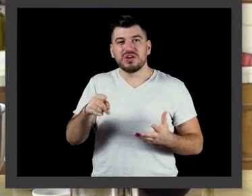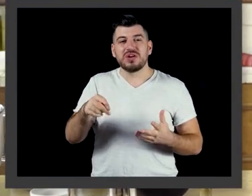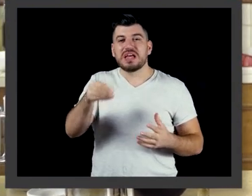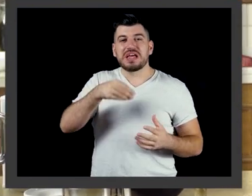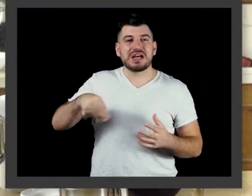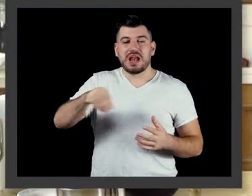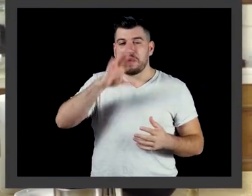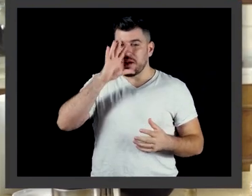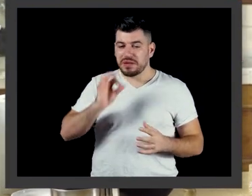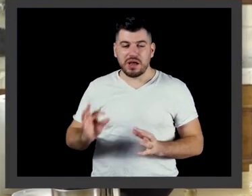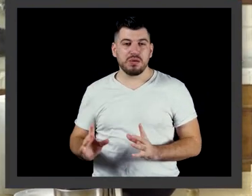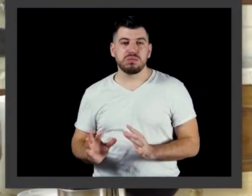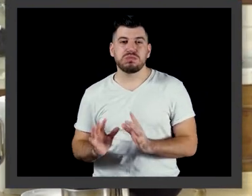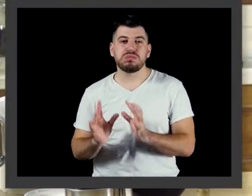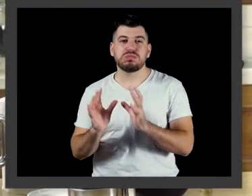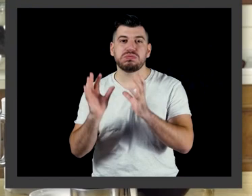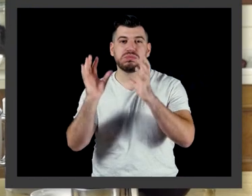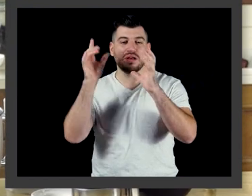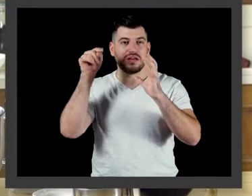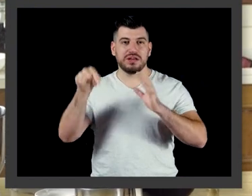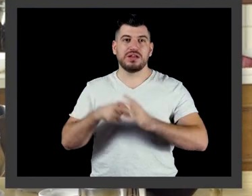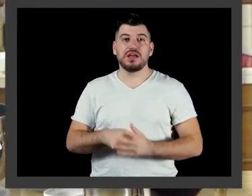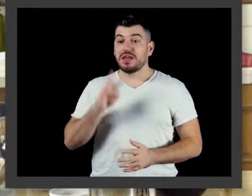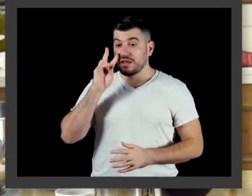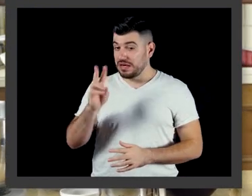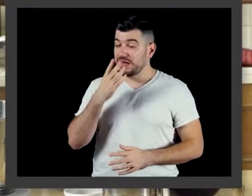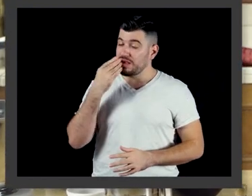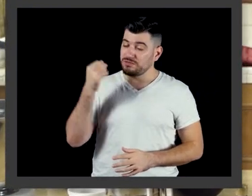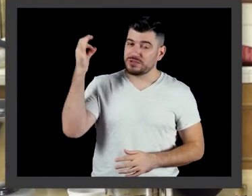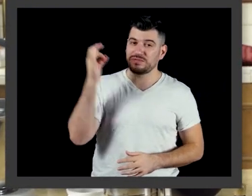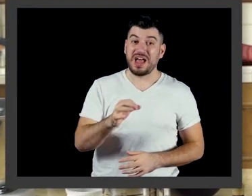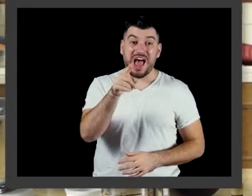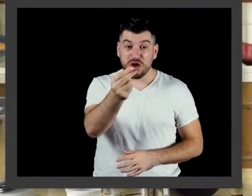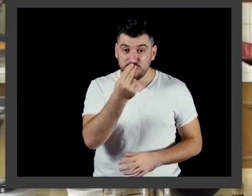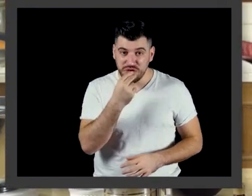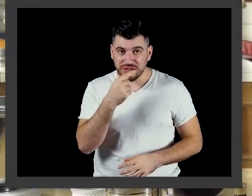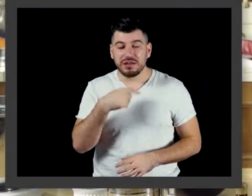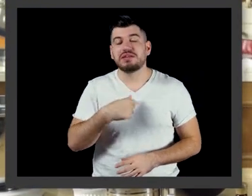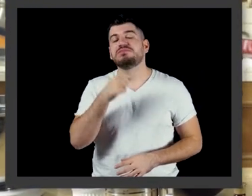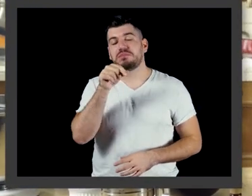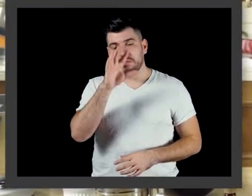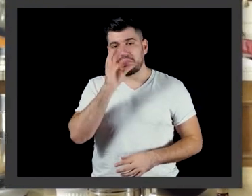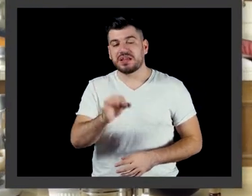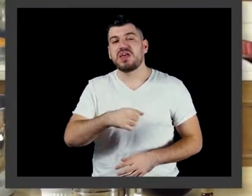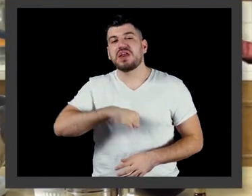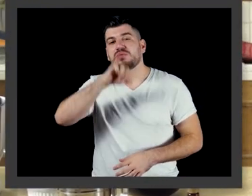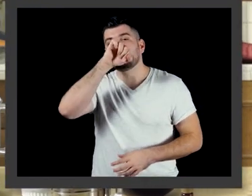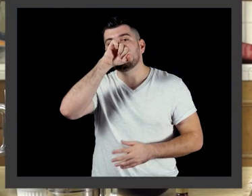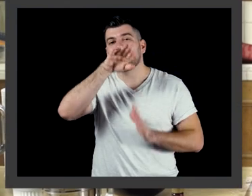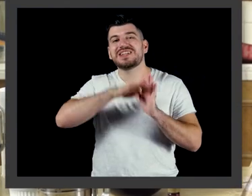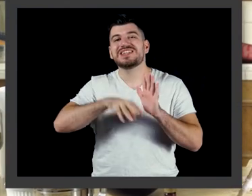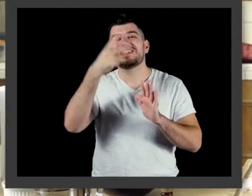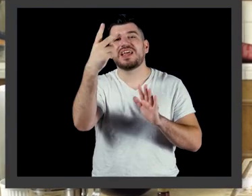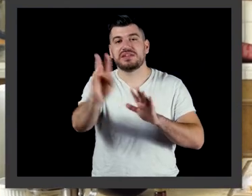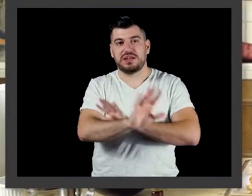καταπληκτική. Άμα τη δοκιμάσετε μία φορά, θα γίνει η αγαπημένη σας συνταγή. Δεν μπορώ να αντισταθώ κι